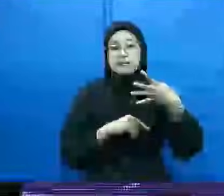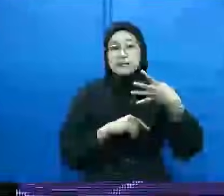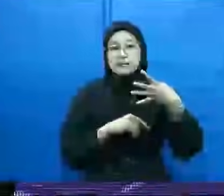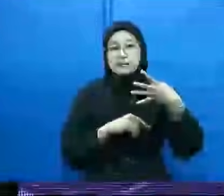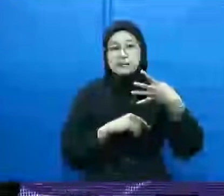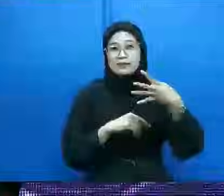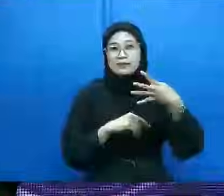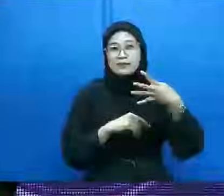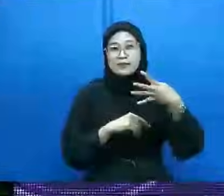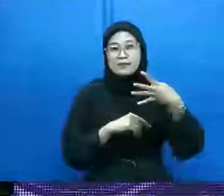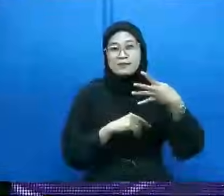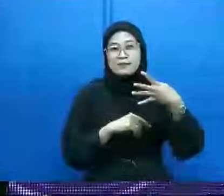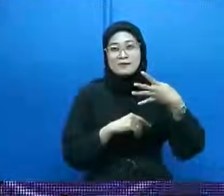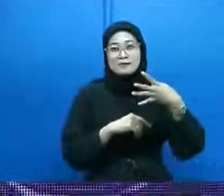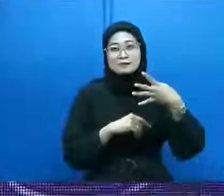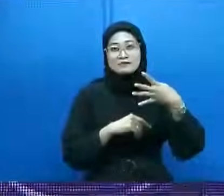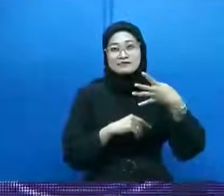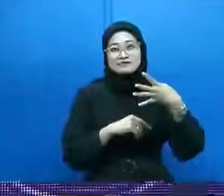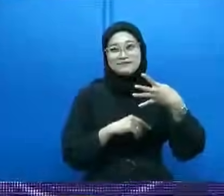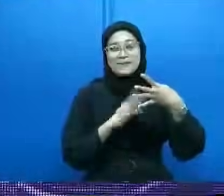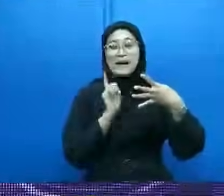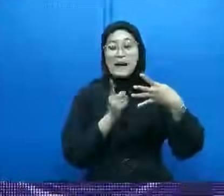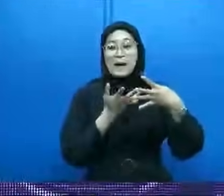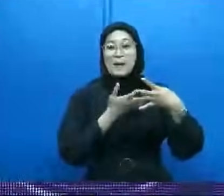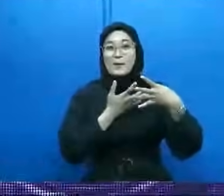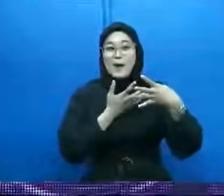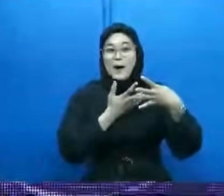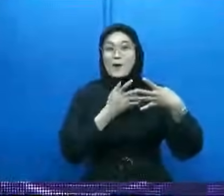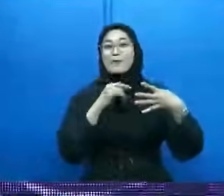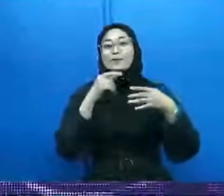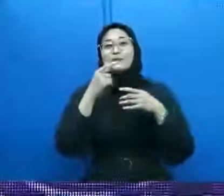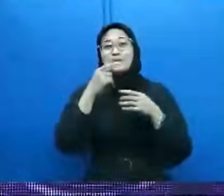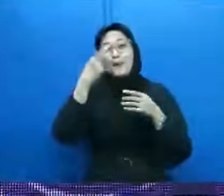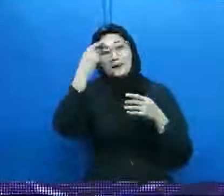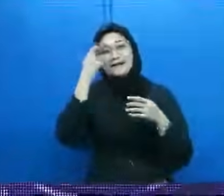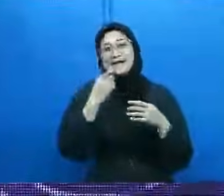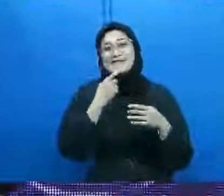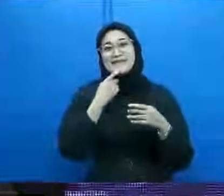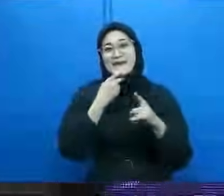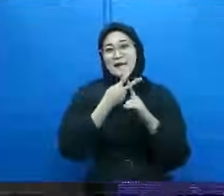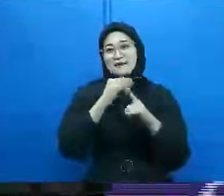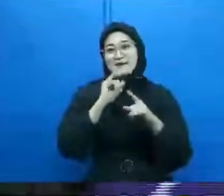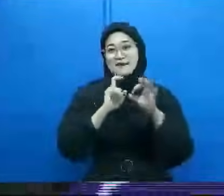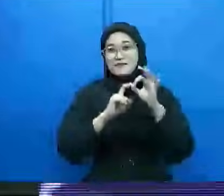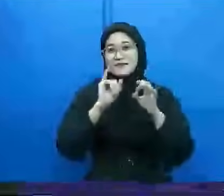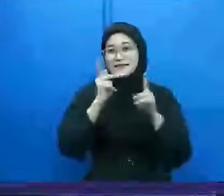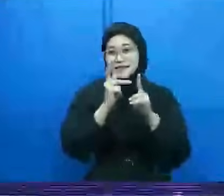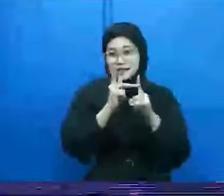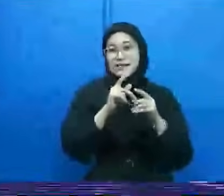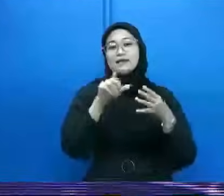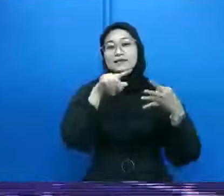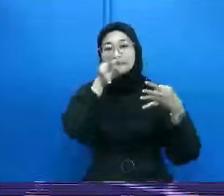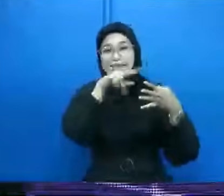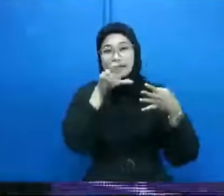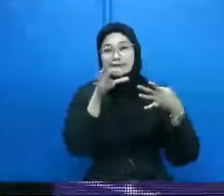musnad, 4 mu'jam. Anda ingin belajar tentang fikih, cari kitab sunan. Anda ingin tahu siapa yang meriwayatkan hadis